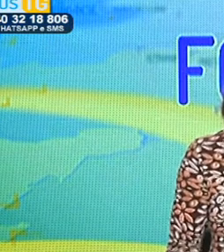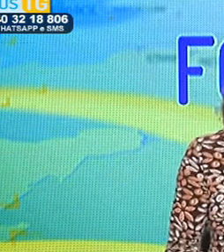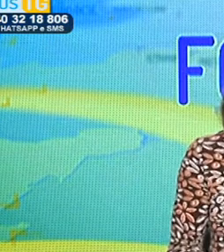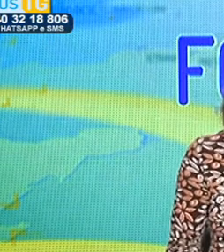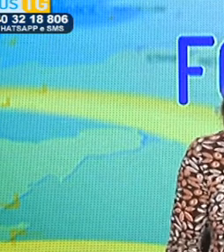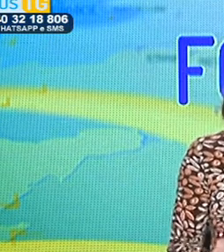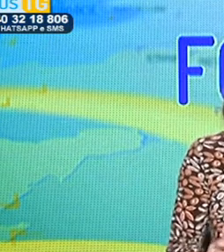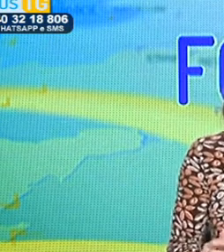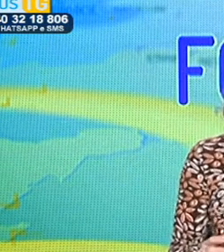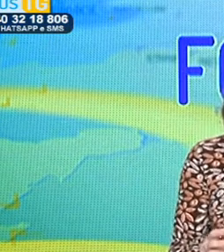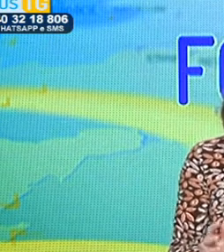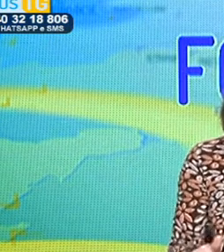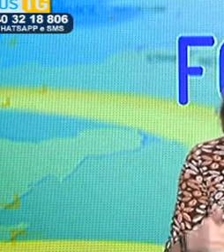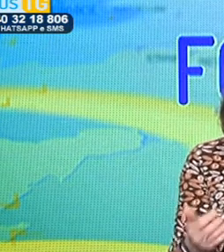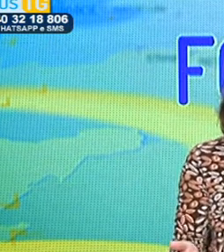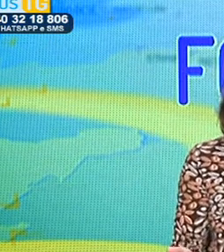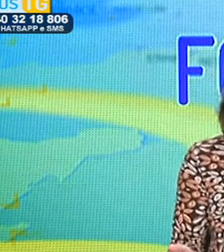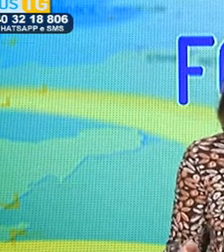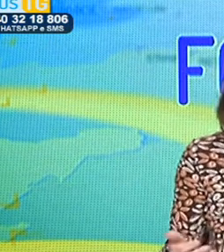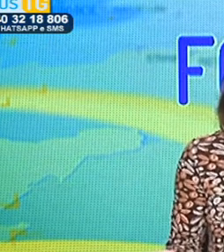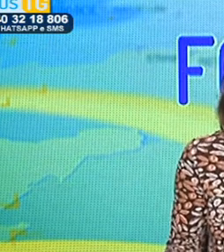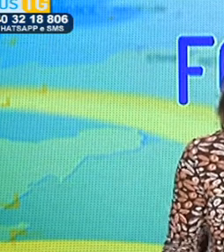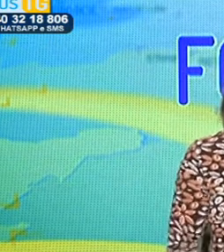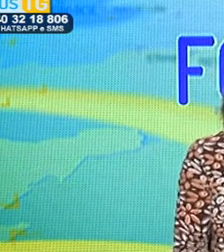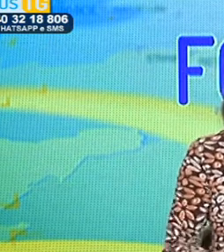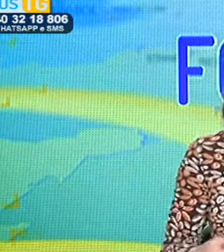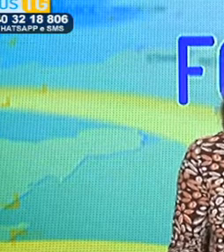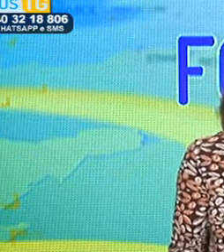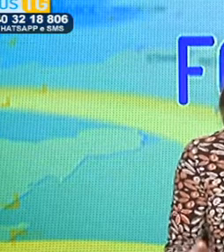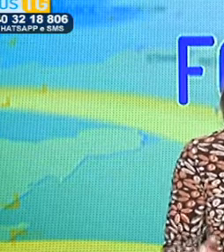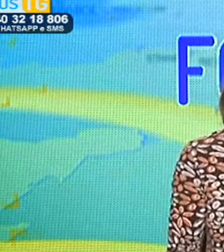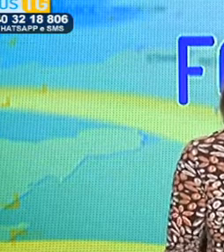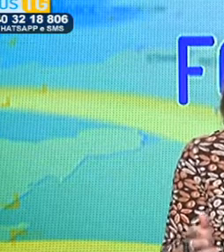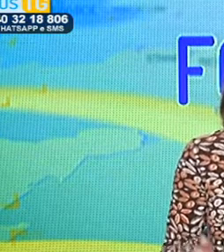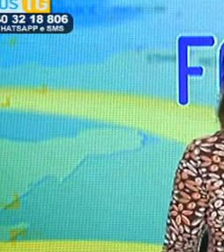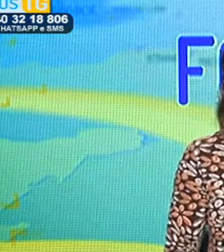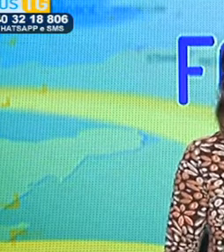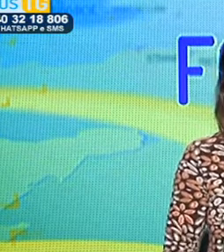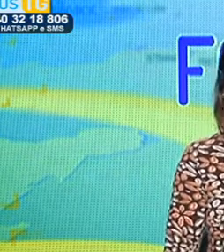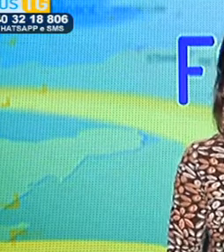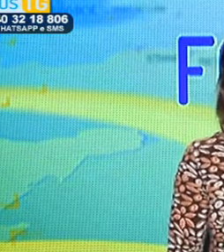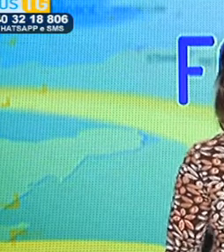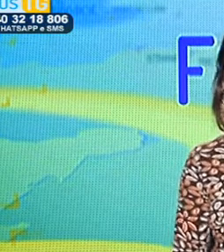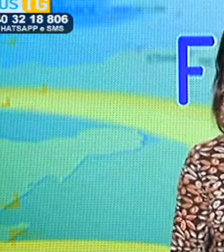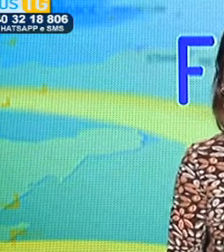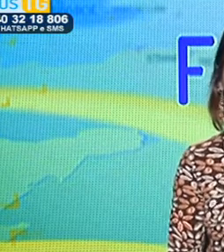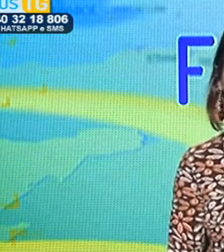questo periodo difficile non deve darci l'occasione di riaprire o di muoverci senza rispettare le